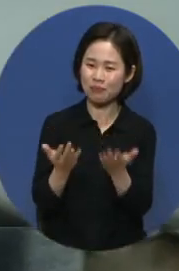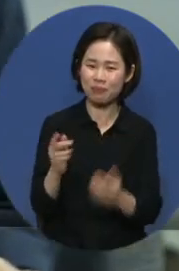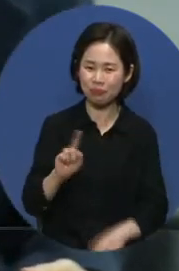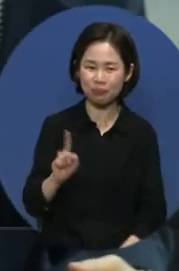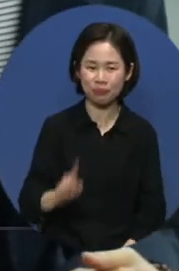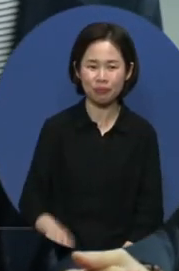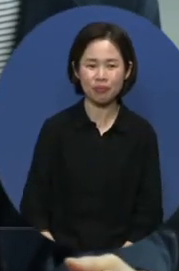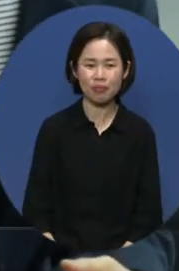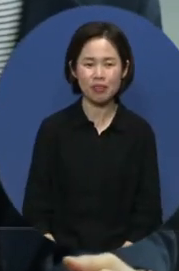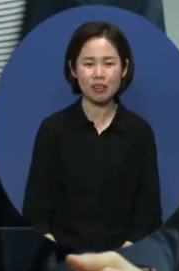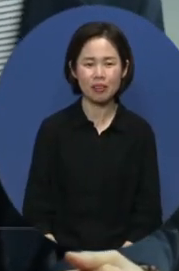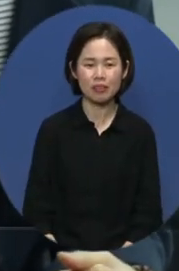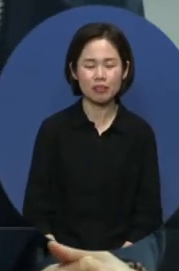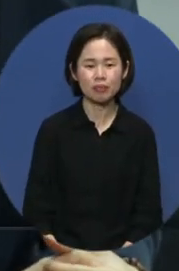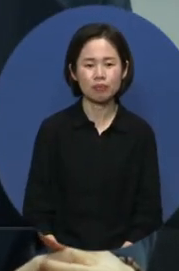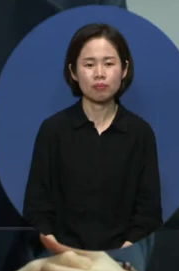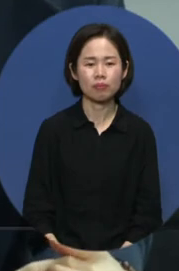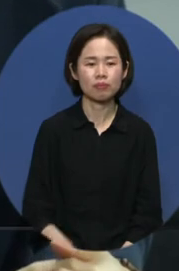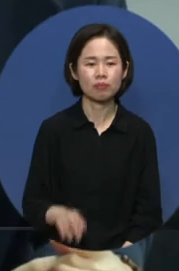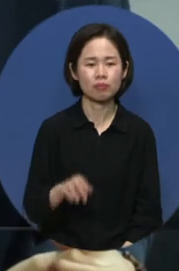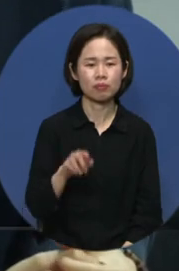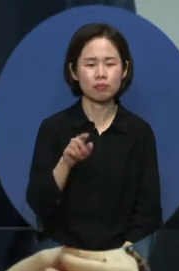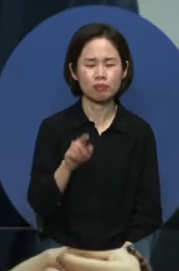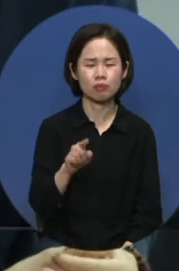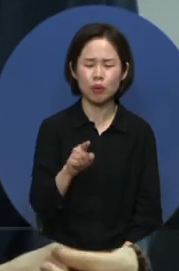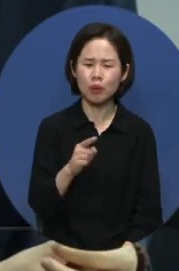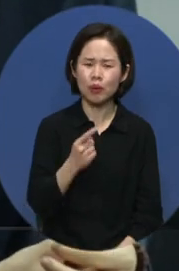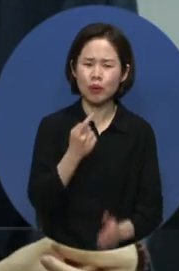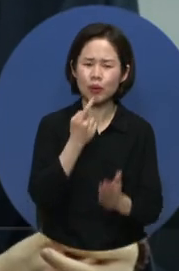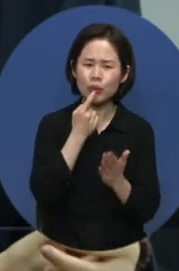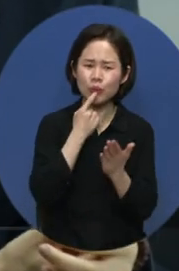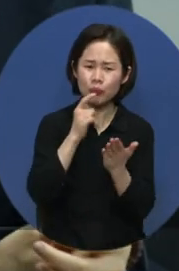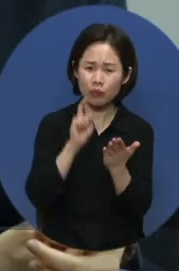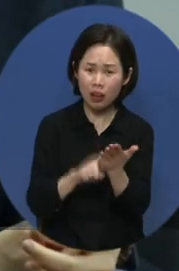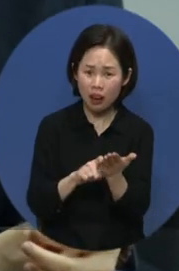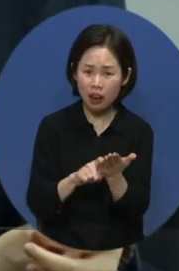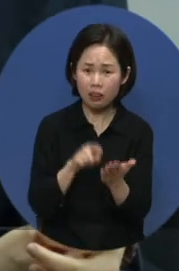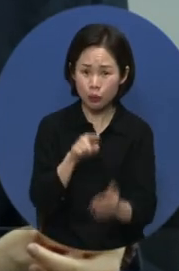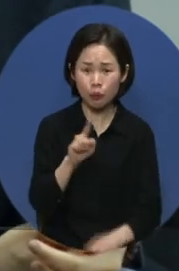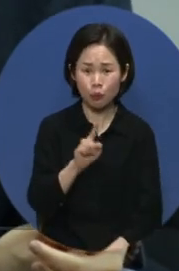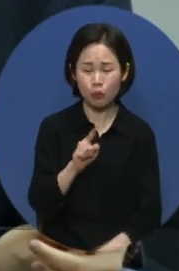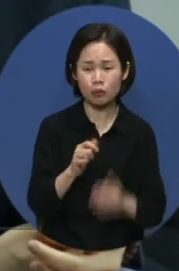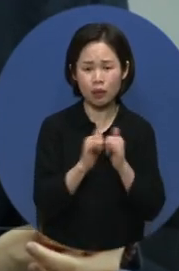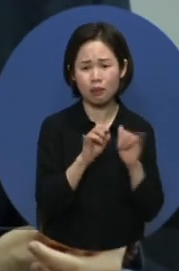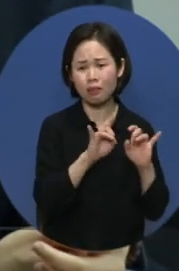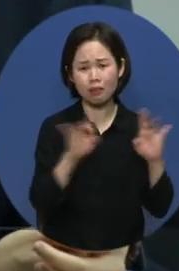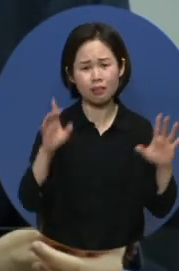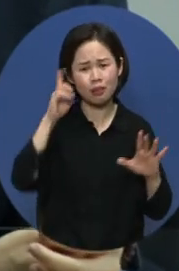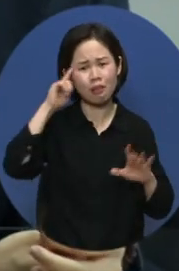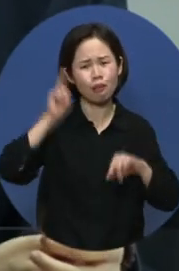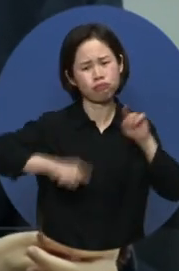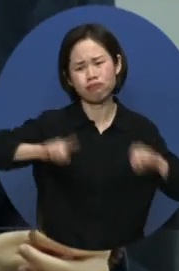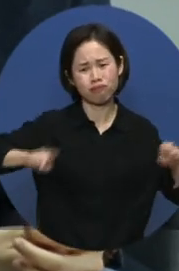이제 말한 대로 이 쉽다라는 게 굉장히 사람마다 주관적일 수 있잖아요.